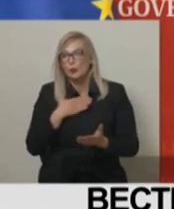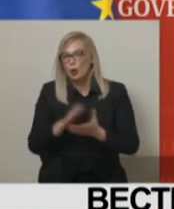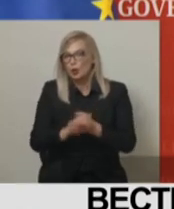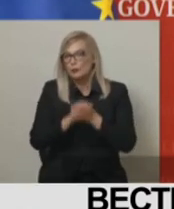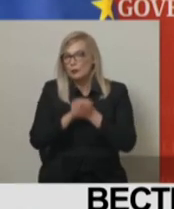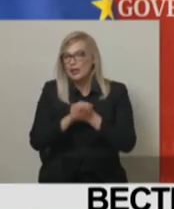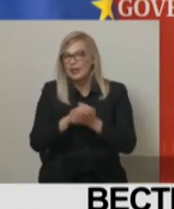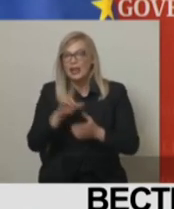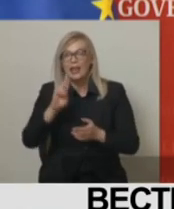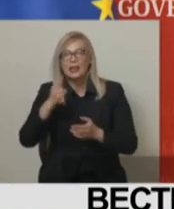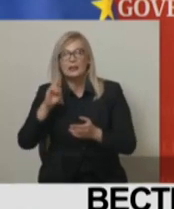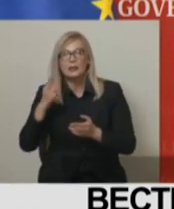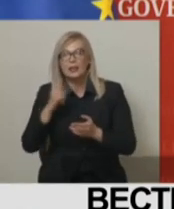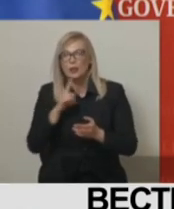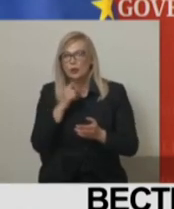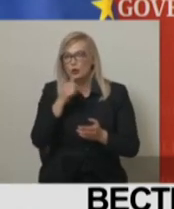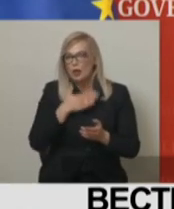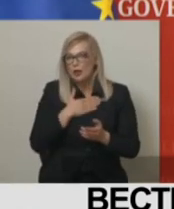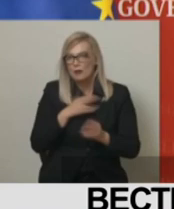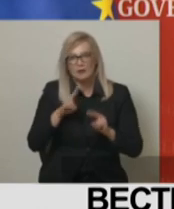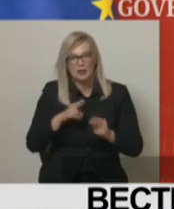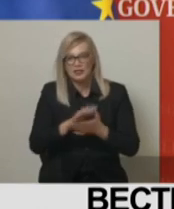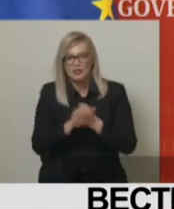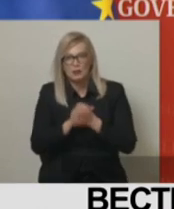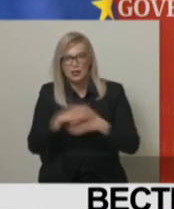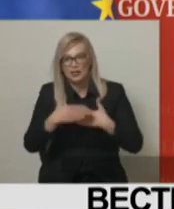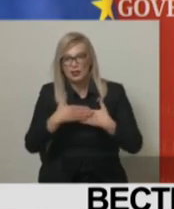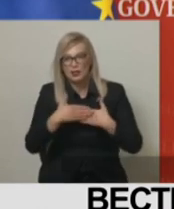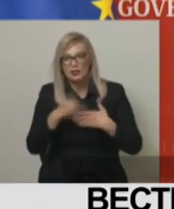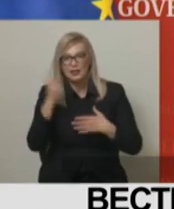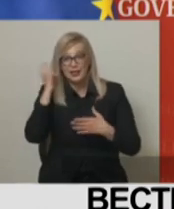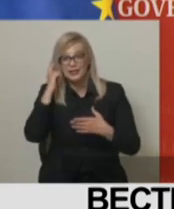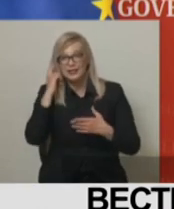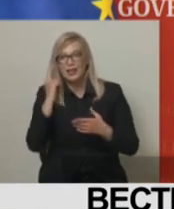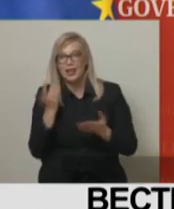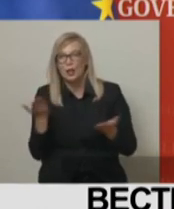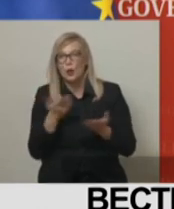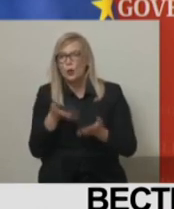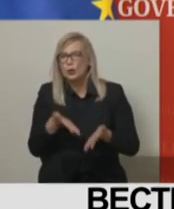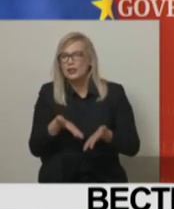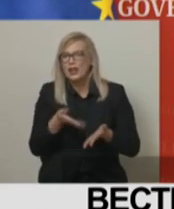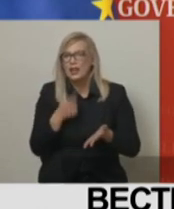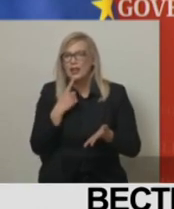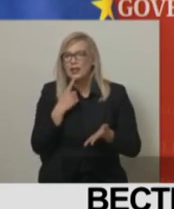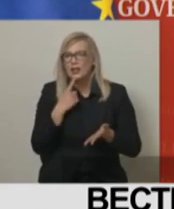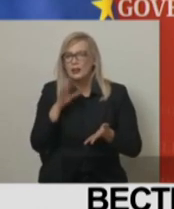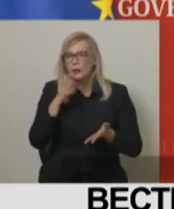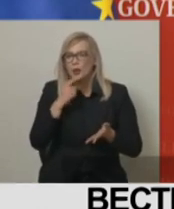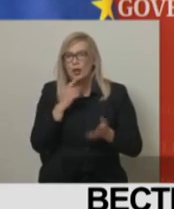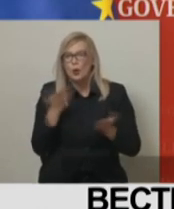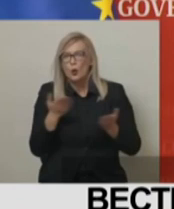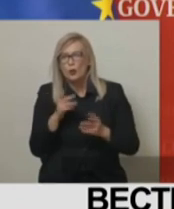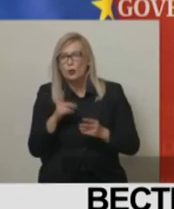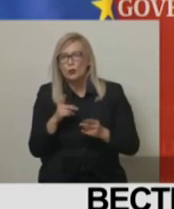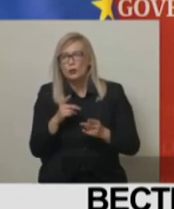пријател Красимир Каракачанов, со кој што имам навистина пријателски односи, да знаат колку и да е тоа податливо во Бугарија, колку и да не